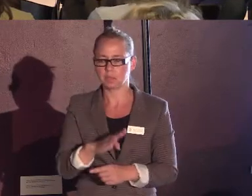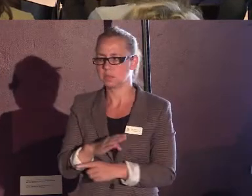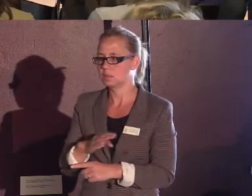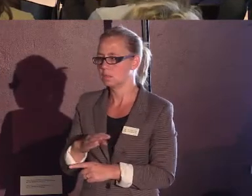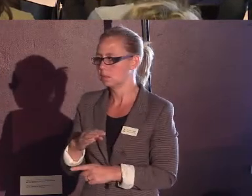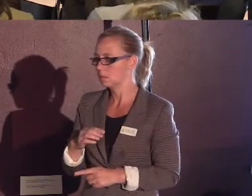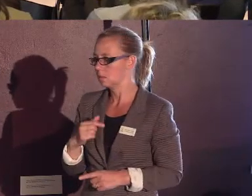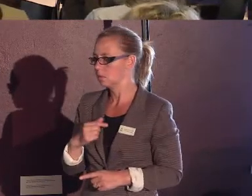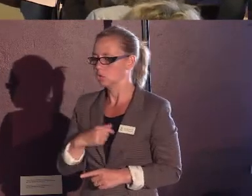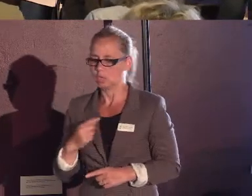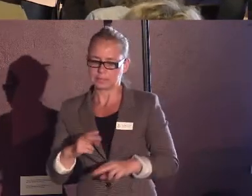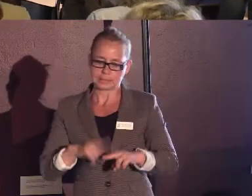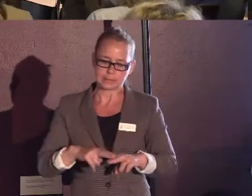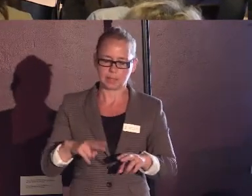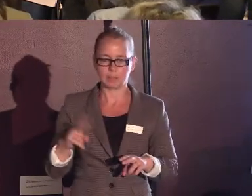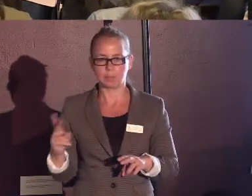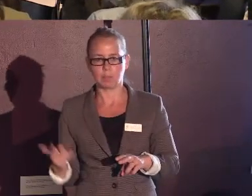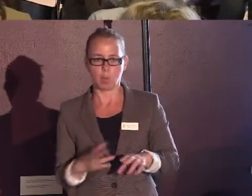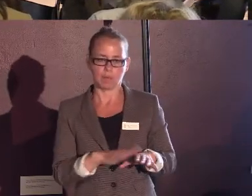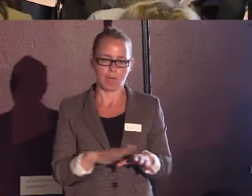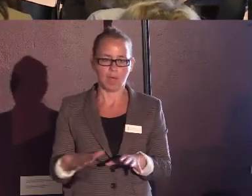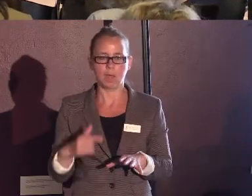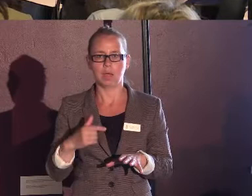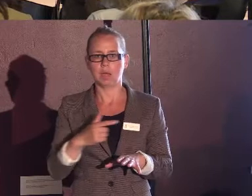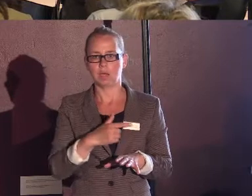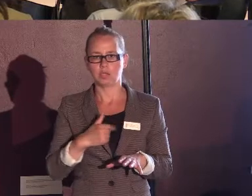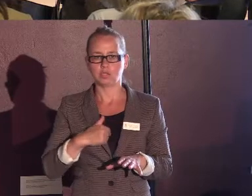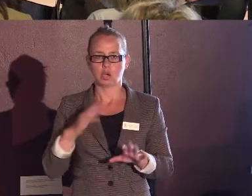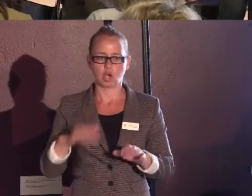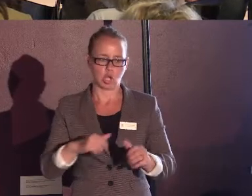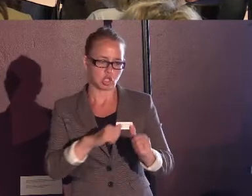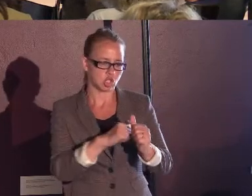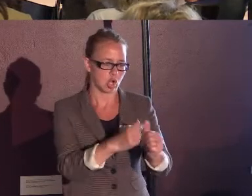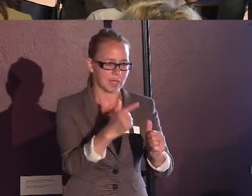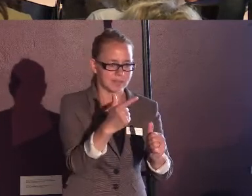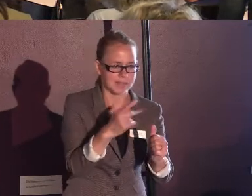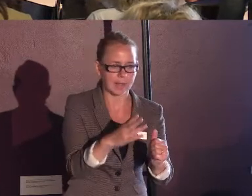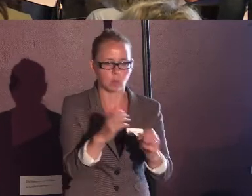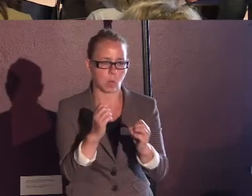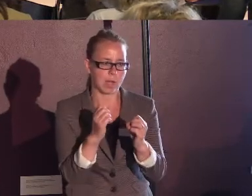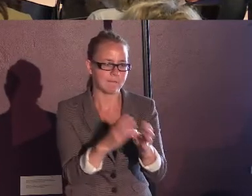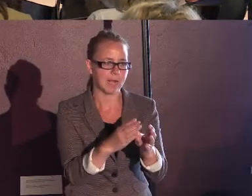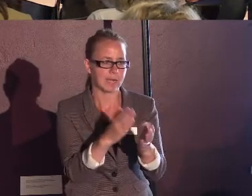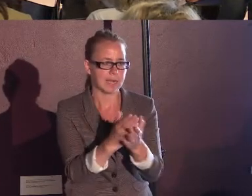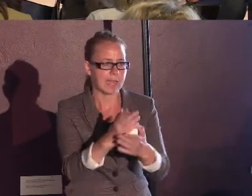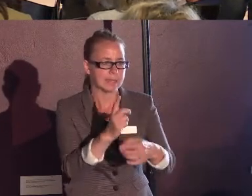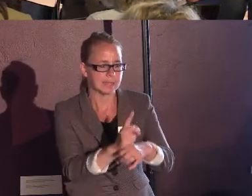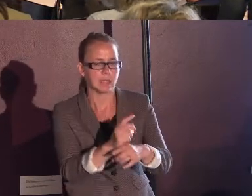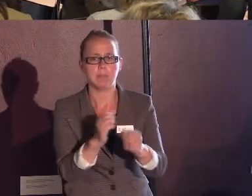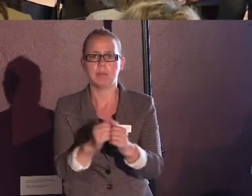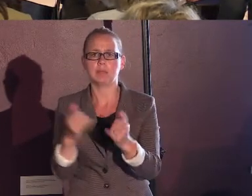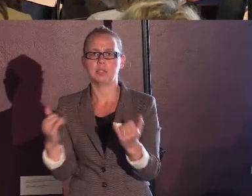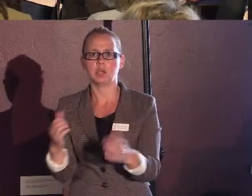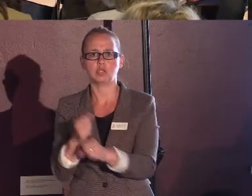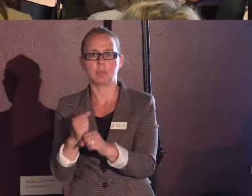ju suttit lite på båda stolar. Jag har varit jagat trender och levererat i tid. Och jag har, så. Men nu jobbar jag